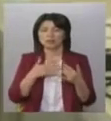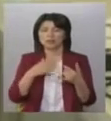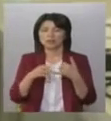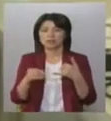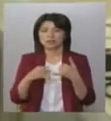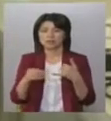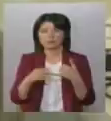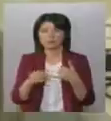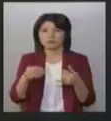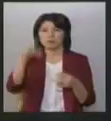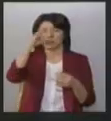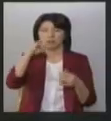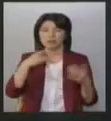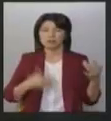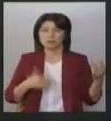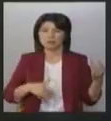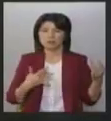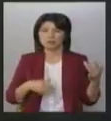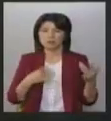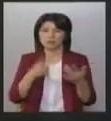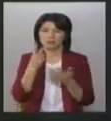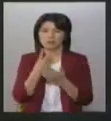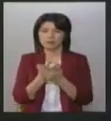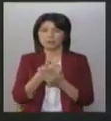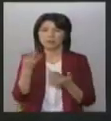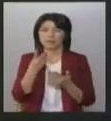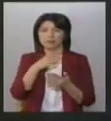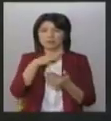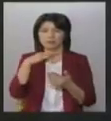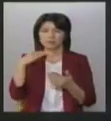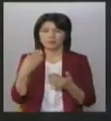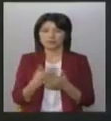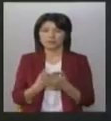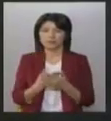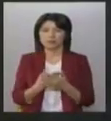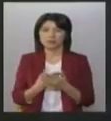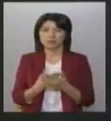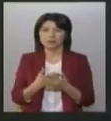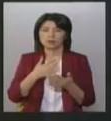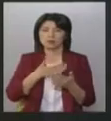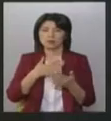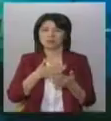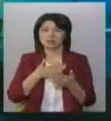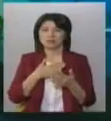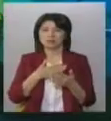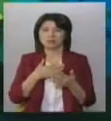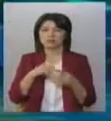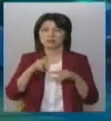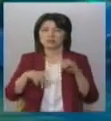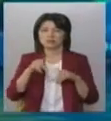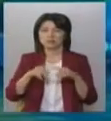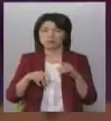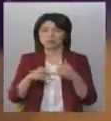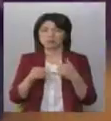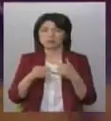қазақтың қара домбырасының шанағына байланған. Біздің кіндігіміз осыдан үзіліп қалмау керек. Бүгінде ұмыт